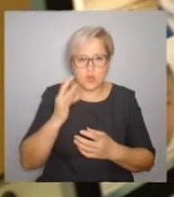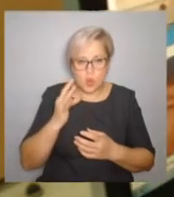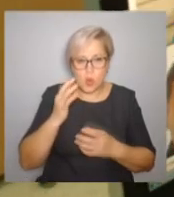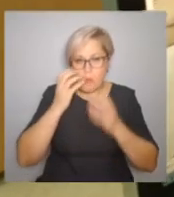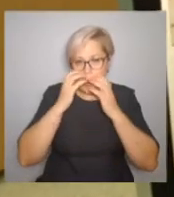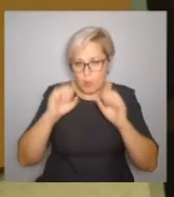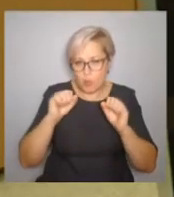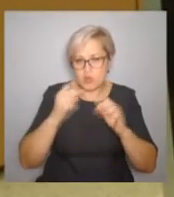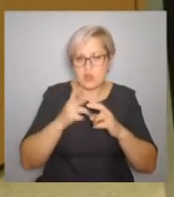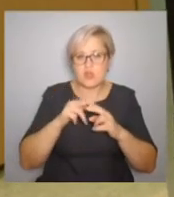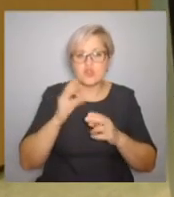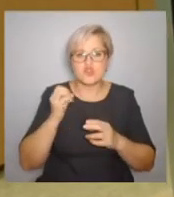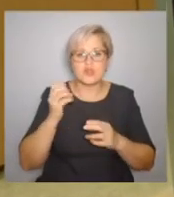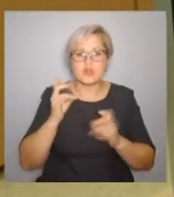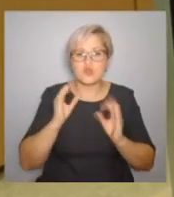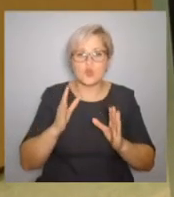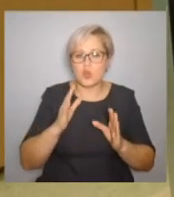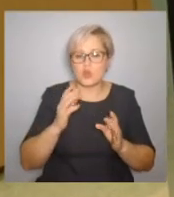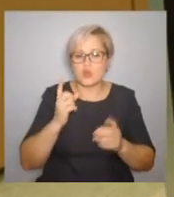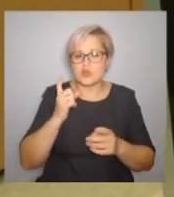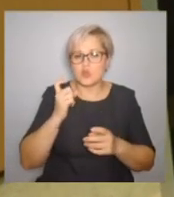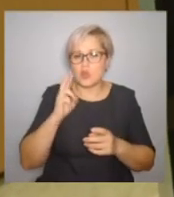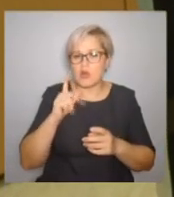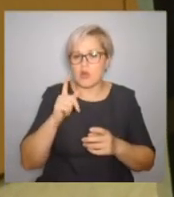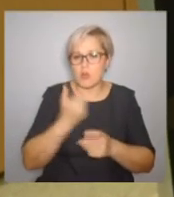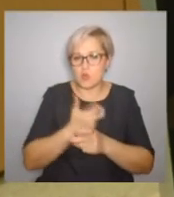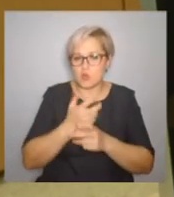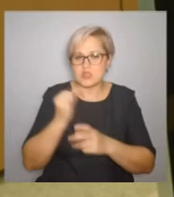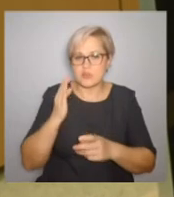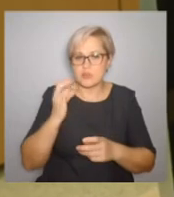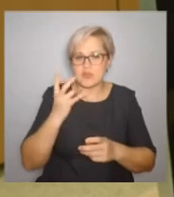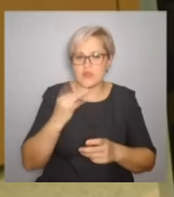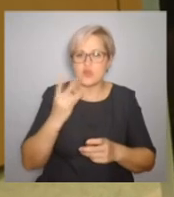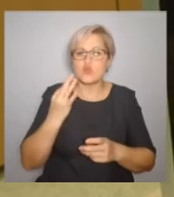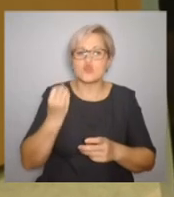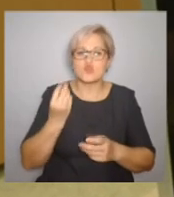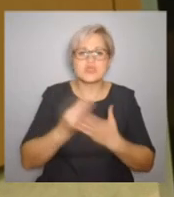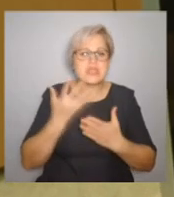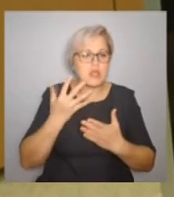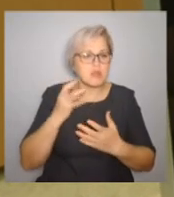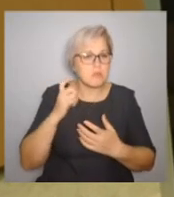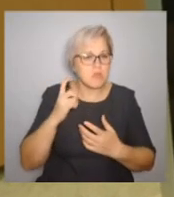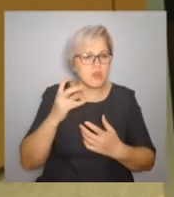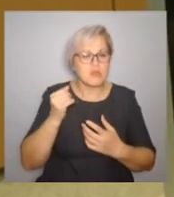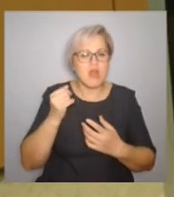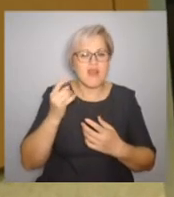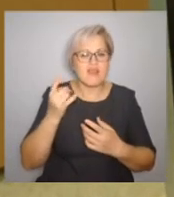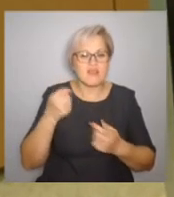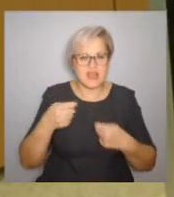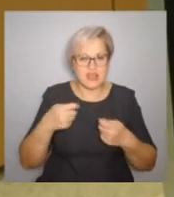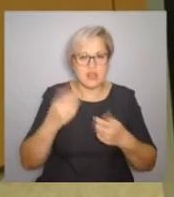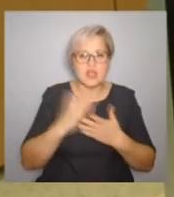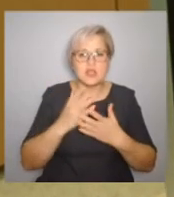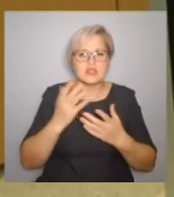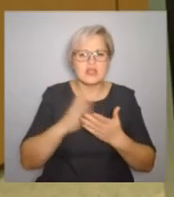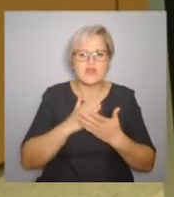шерсти мамонта. Правда, стоит она 10 тысяч долларов, цена кусается, но, говорят, теплая. Есть даже сертификат, что это